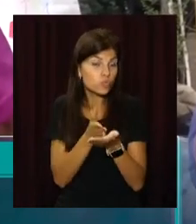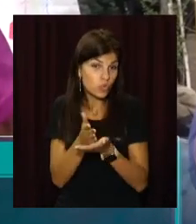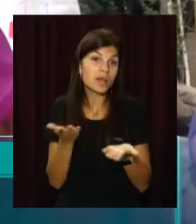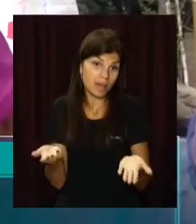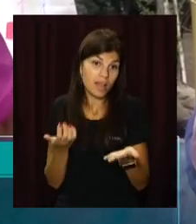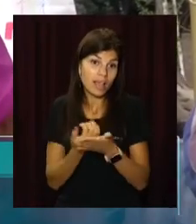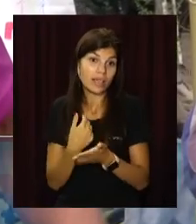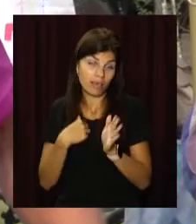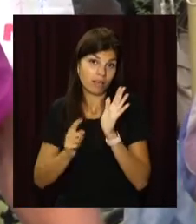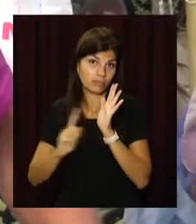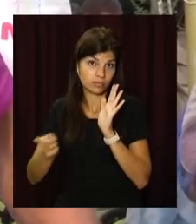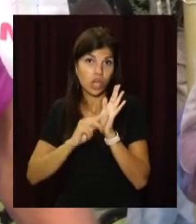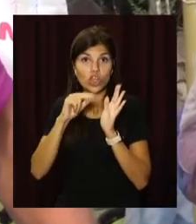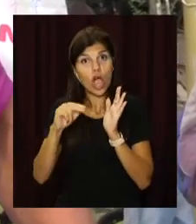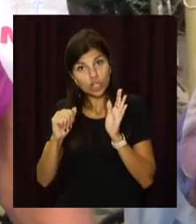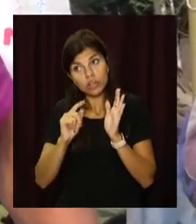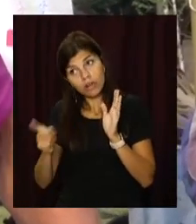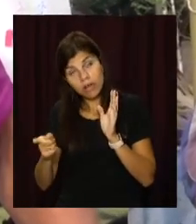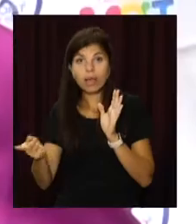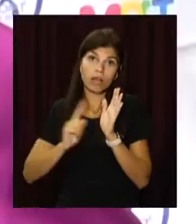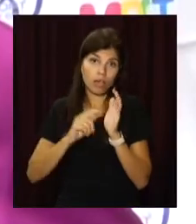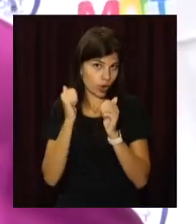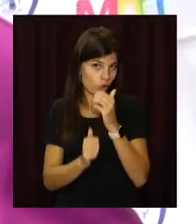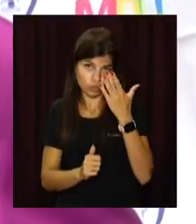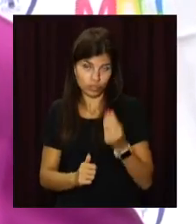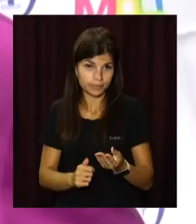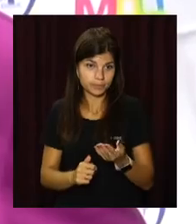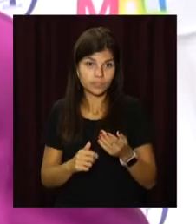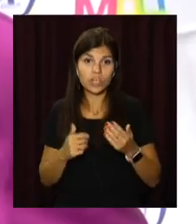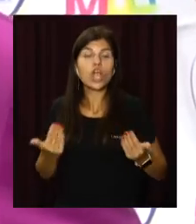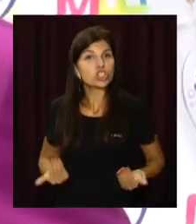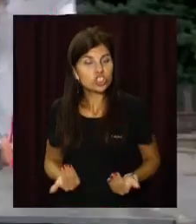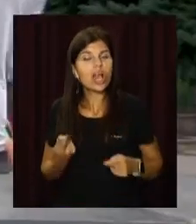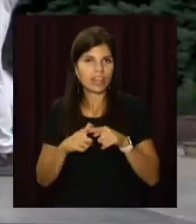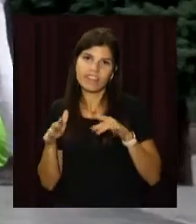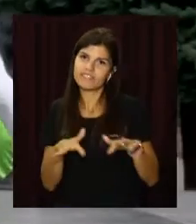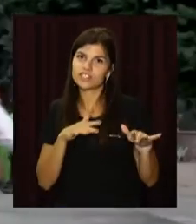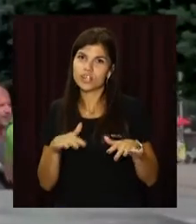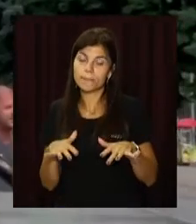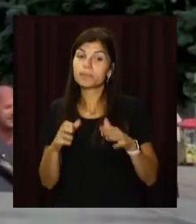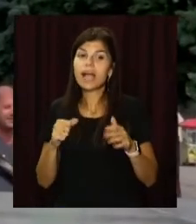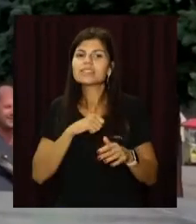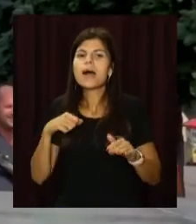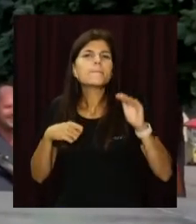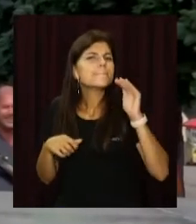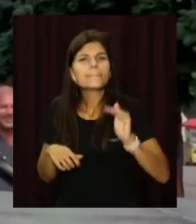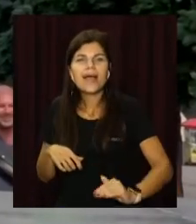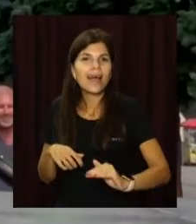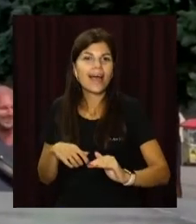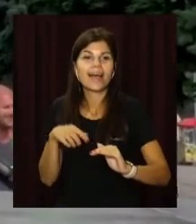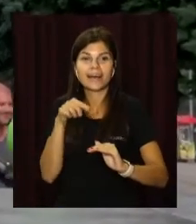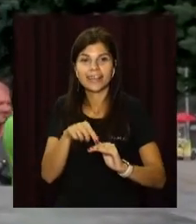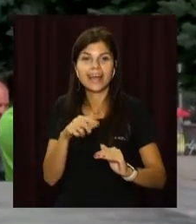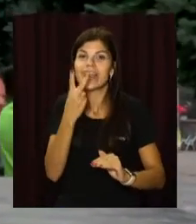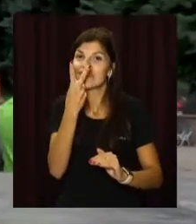я їжджу з дачі на дачу кожного дня. Життя – це движення. А от наймолодшими учасниками велодня